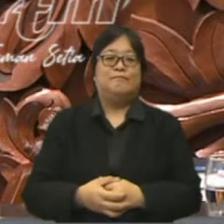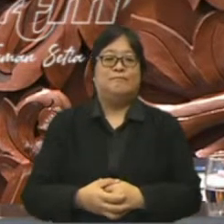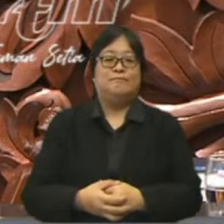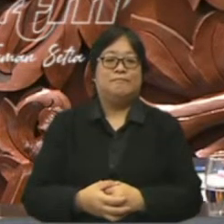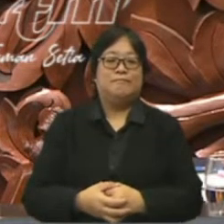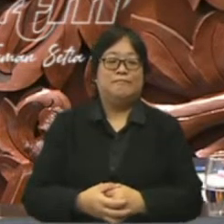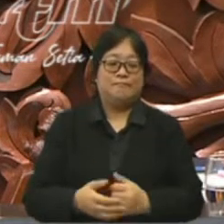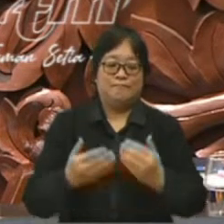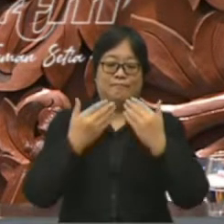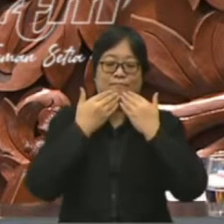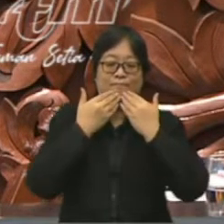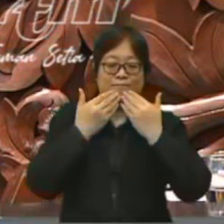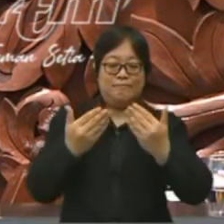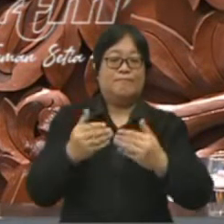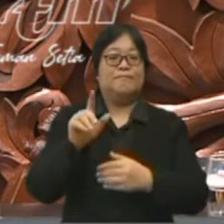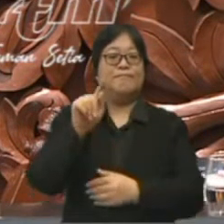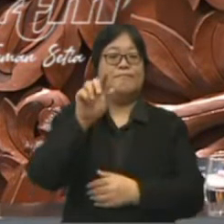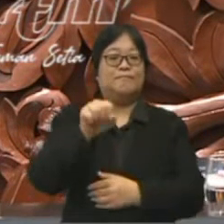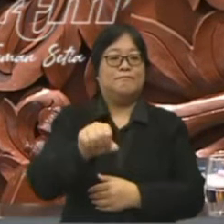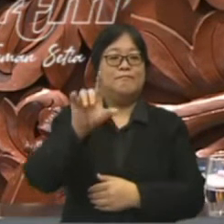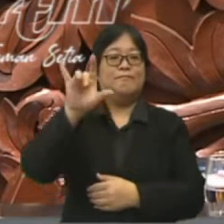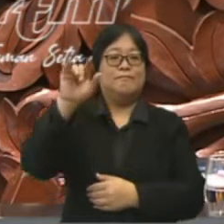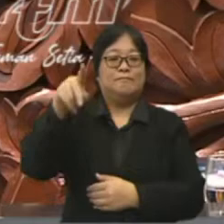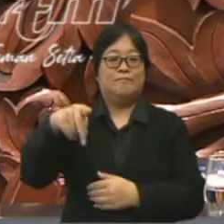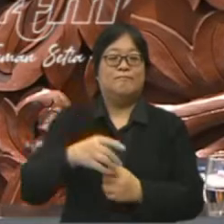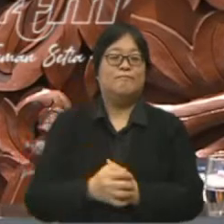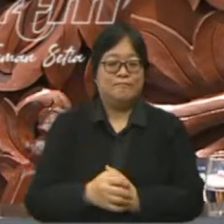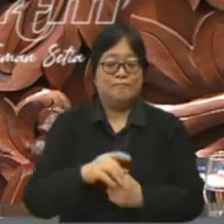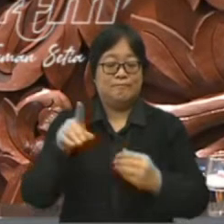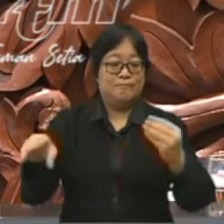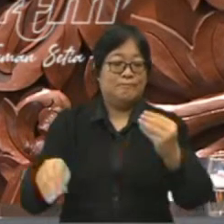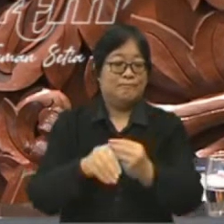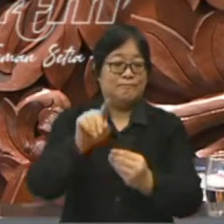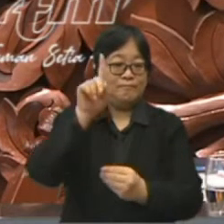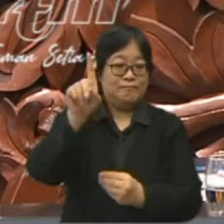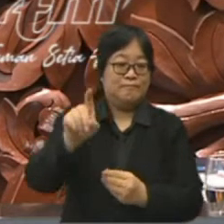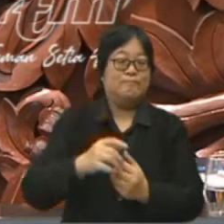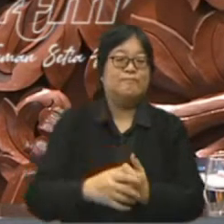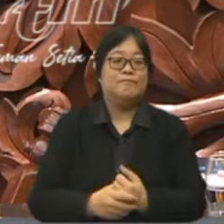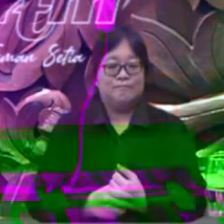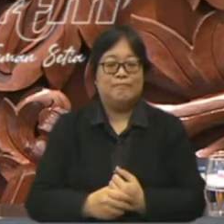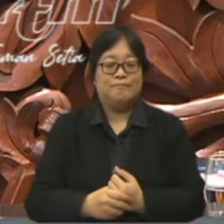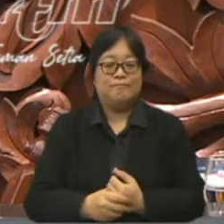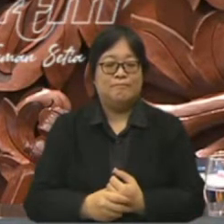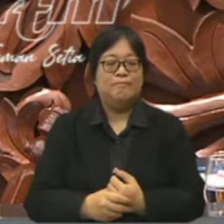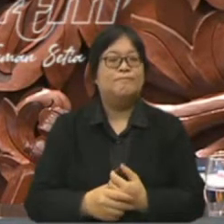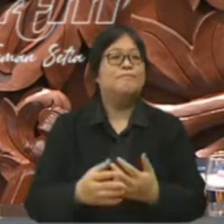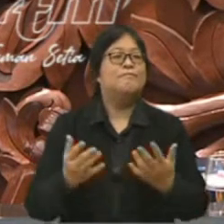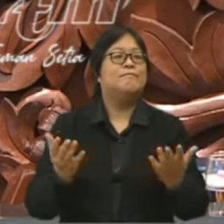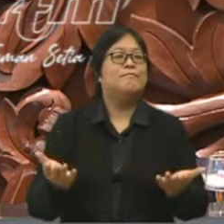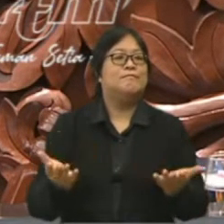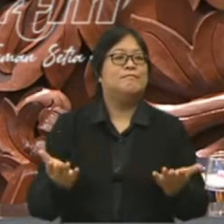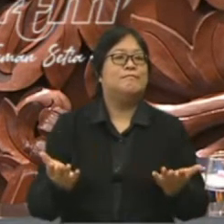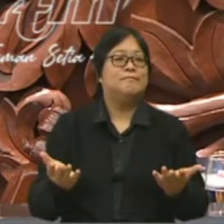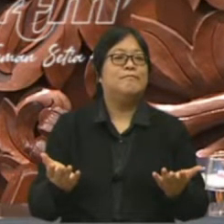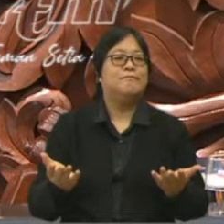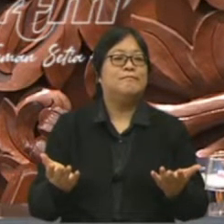Terima kasih ya dan tambahan saya kepada memandangkan